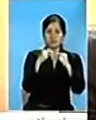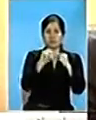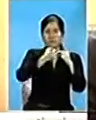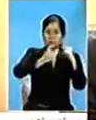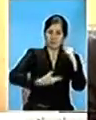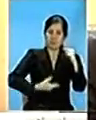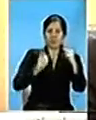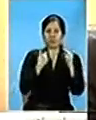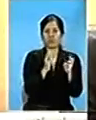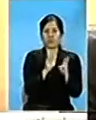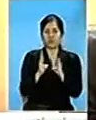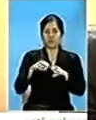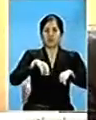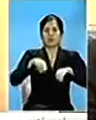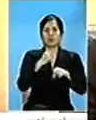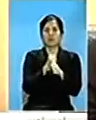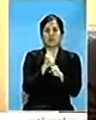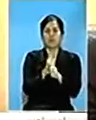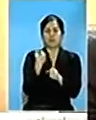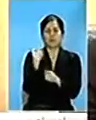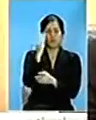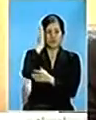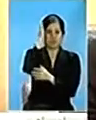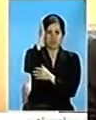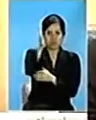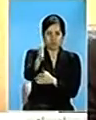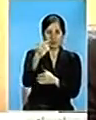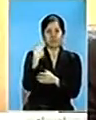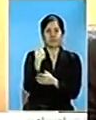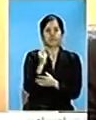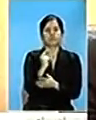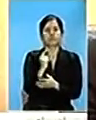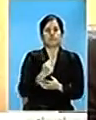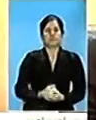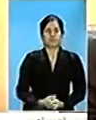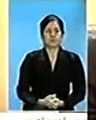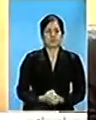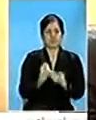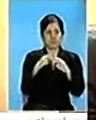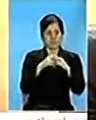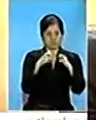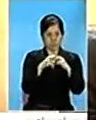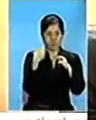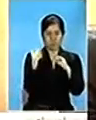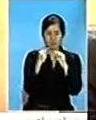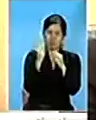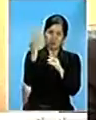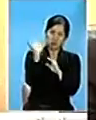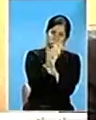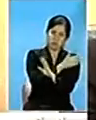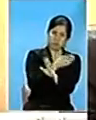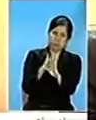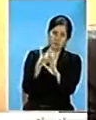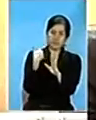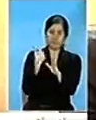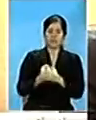ว่าจะต้องมองไปทางอนาคตวิกฤตการณ์ที่ผ่านมานะคะห